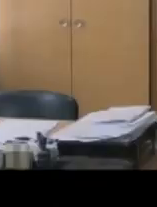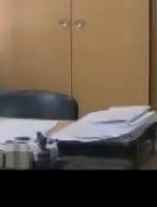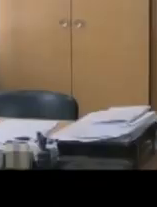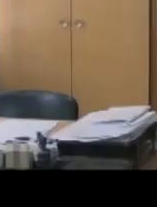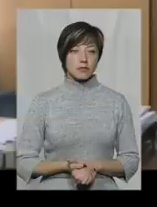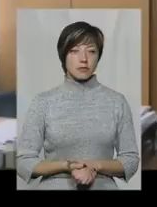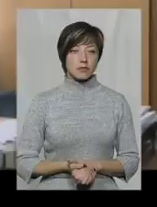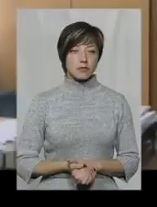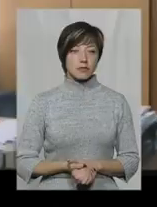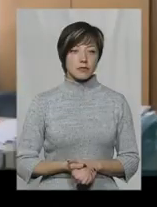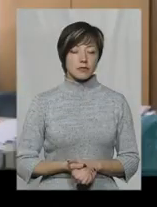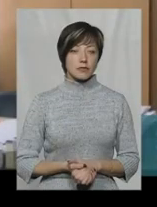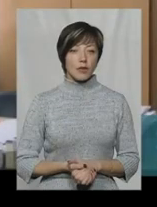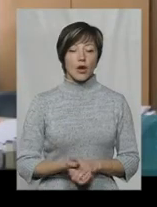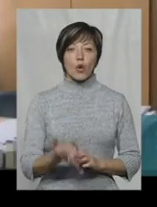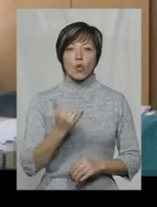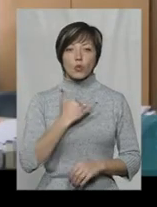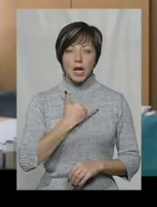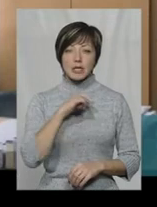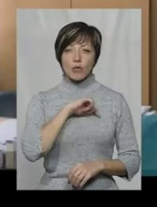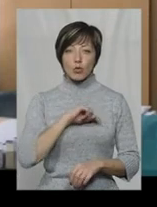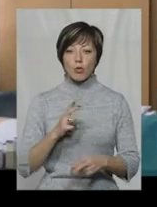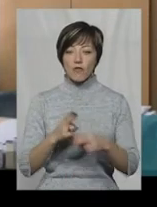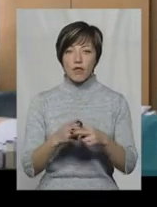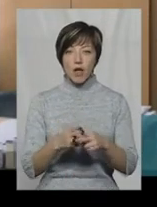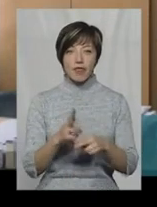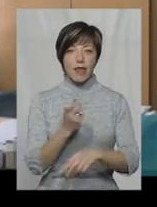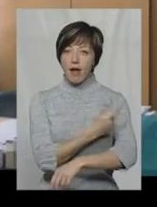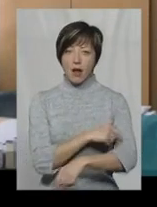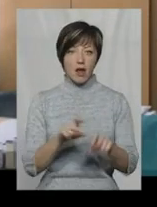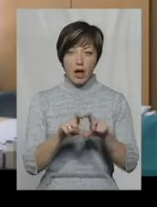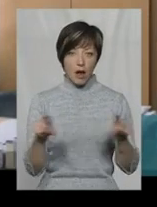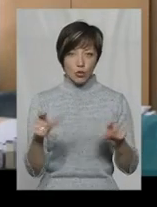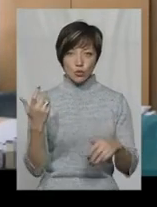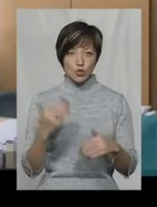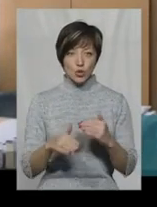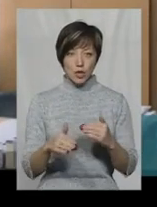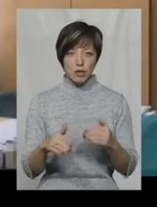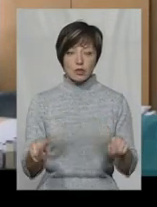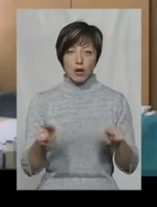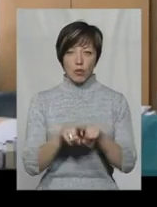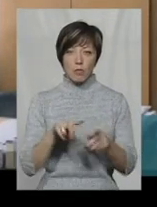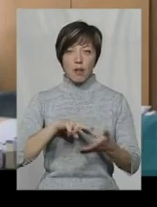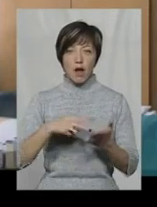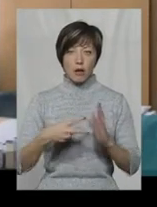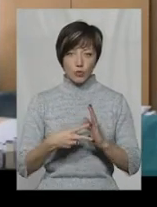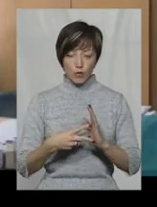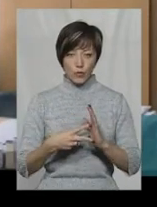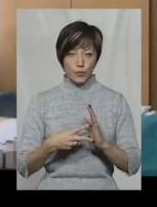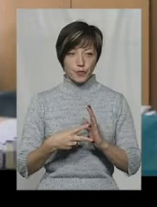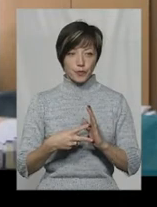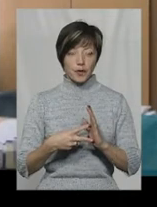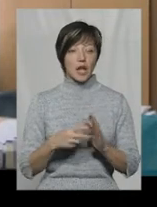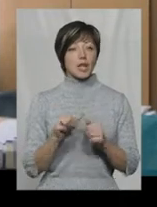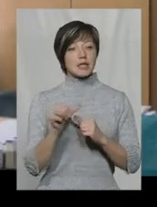В нас імунопрофілактику проводять не лікарні, вже таку планову, будемо казати, ну,